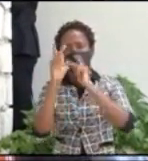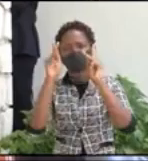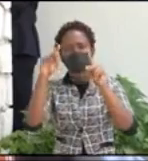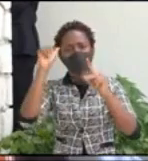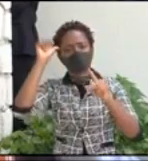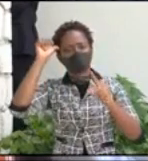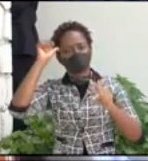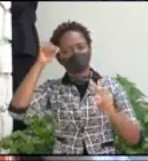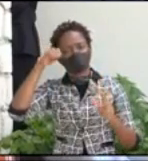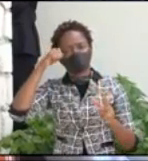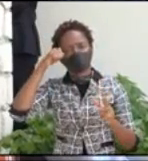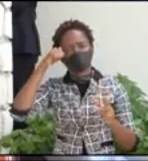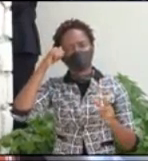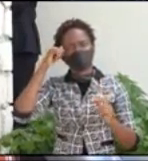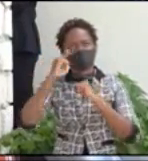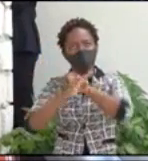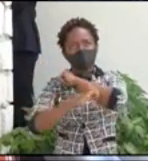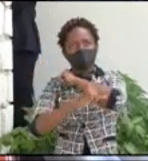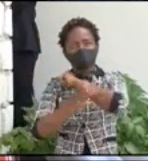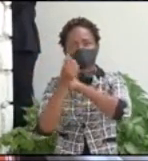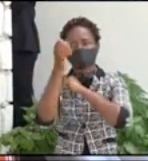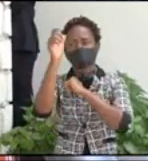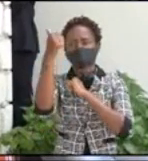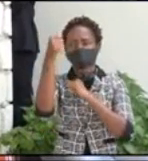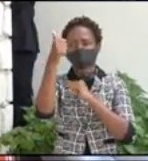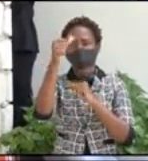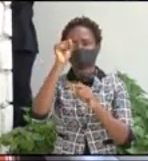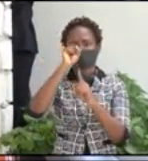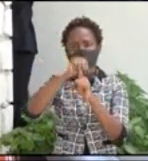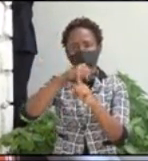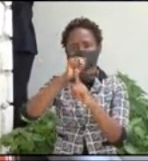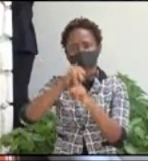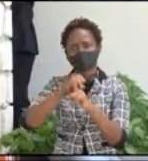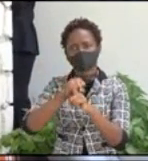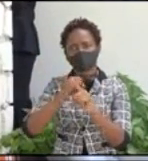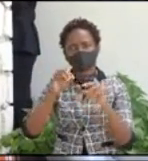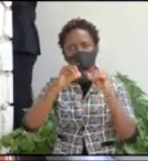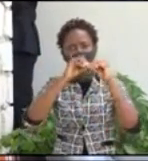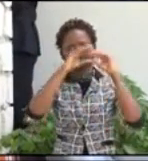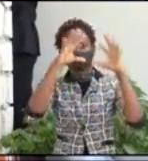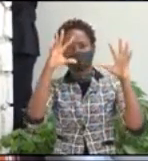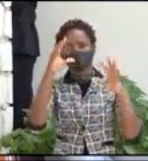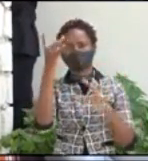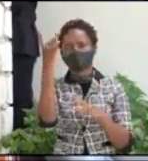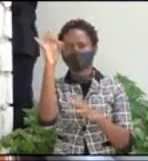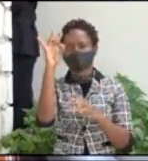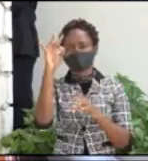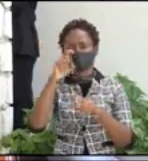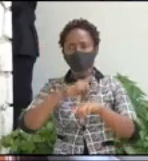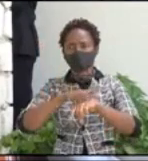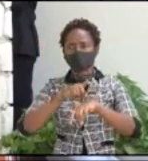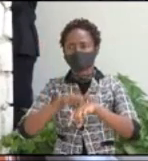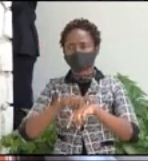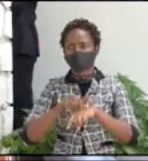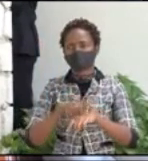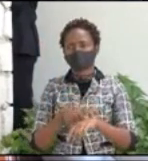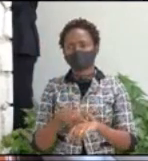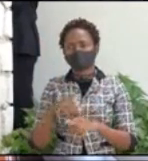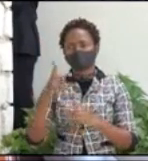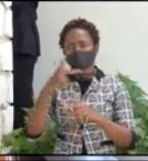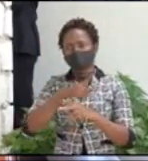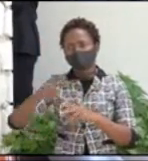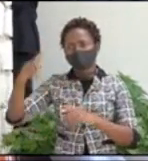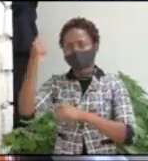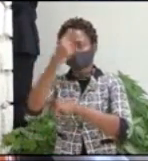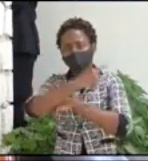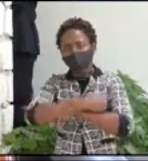t'ai Jérémy, moi quoi 10 septembre. Nous t'ai lui mais Jérémy 18 heures par jour mais transformateur c'est construit à